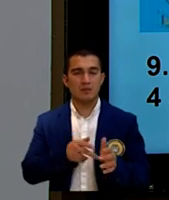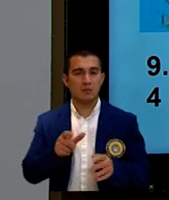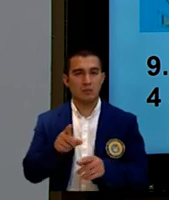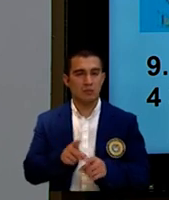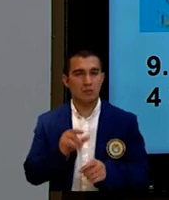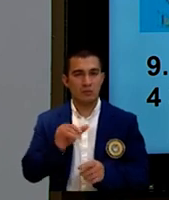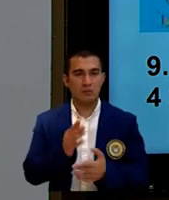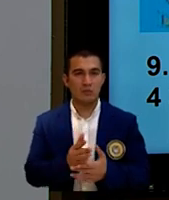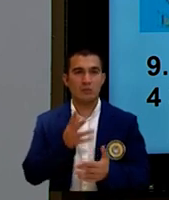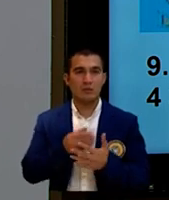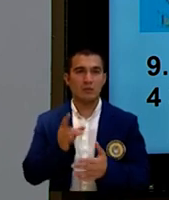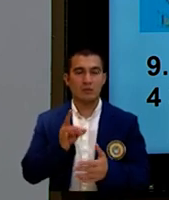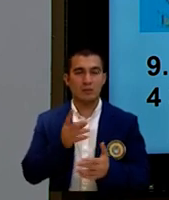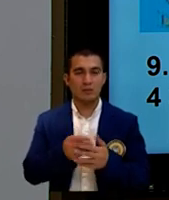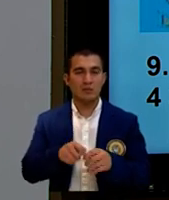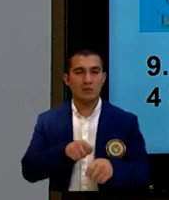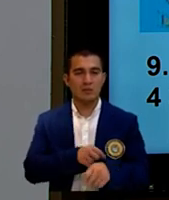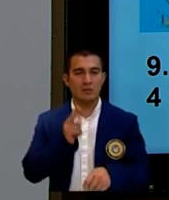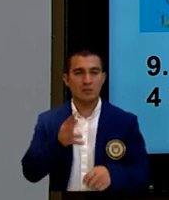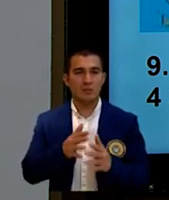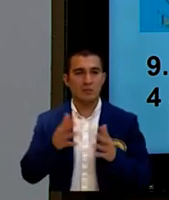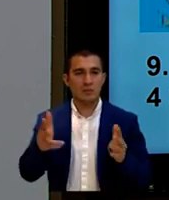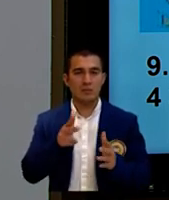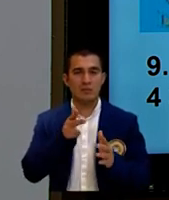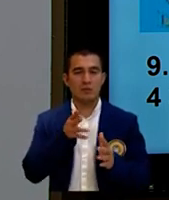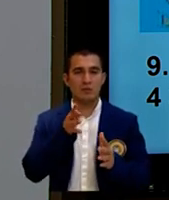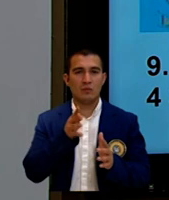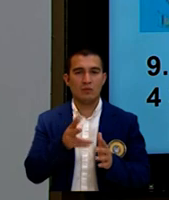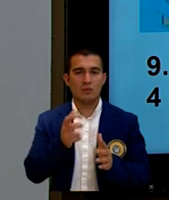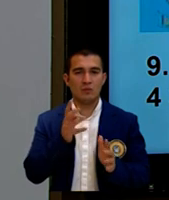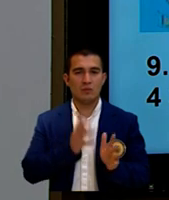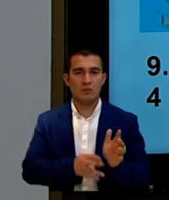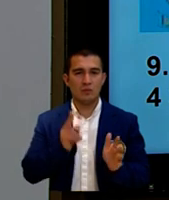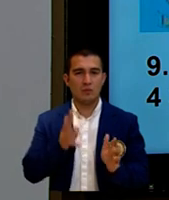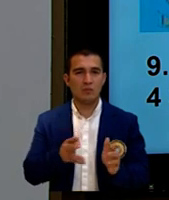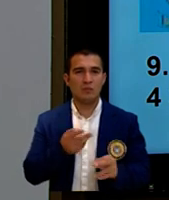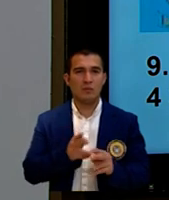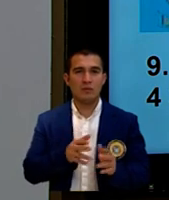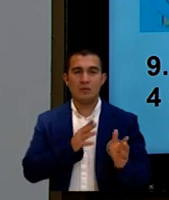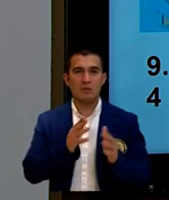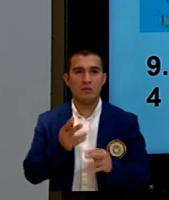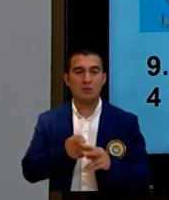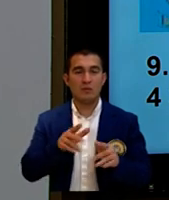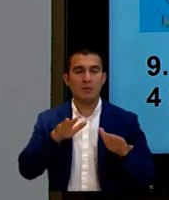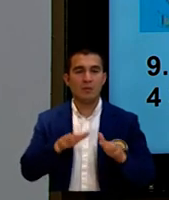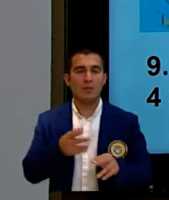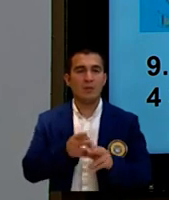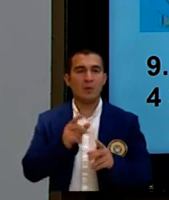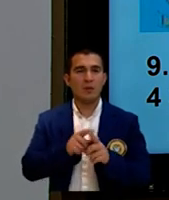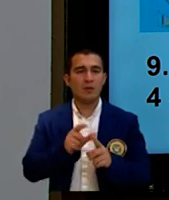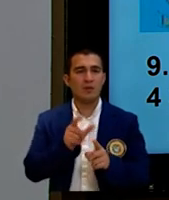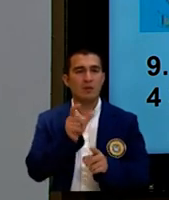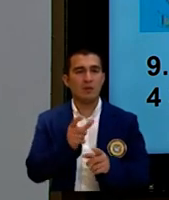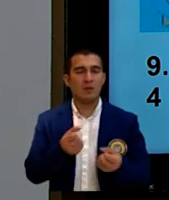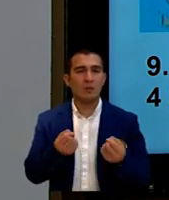Uning uzunligi 4390 kilometrni tashkil qilar ekan. Chicago va Los-Anjeles qayerda